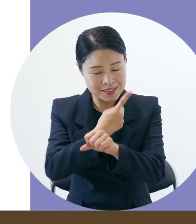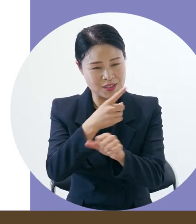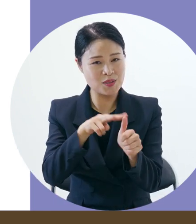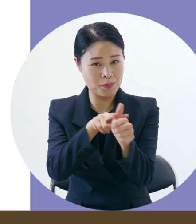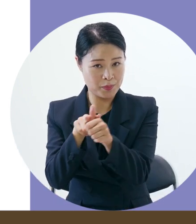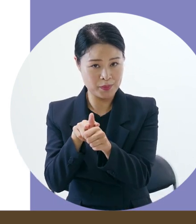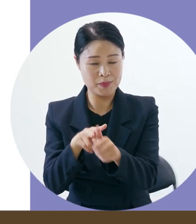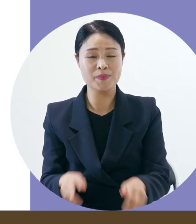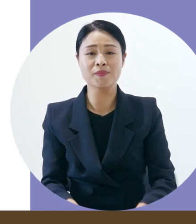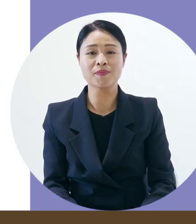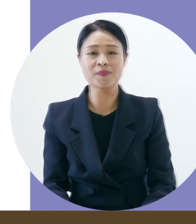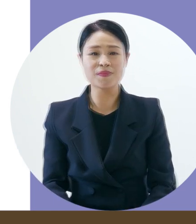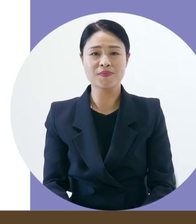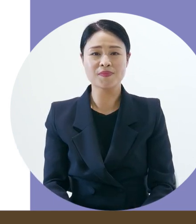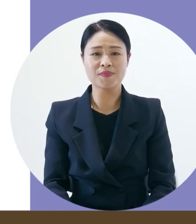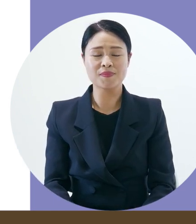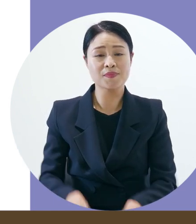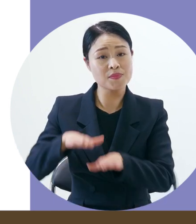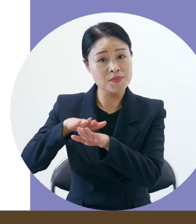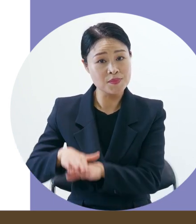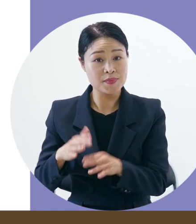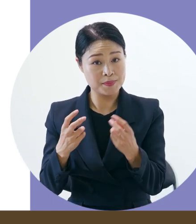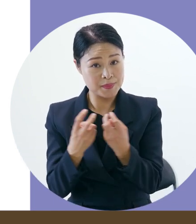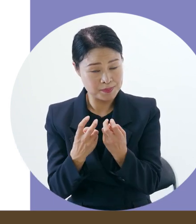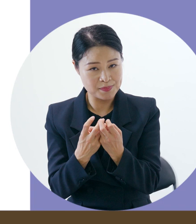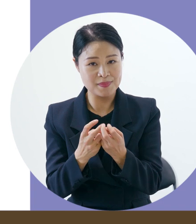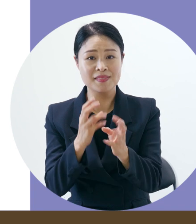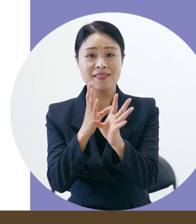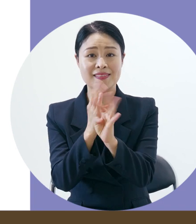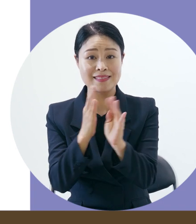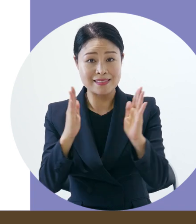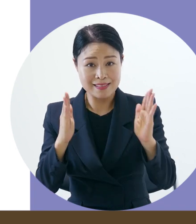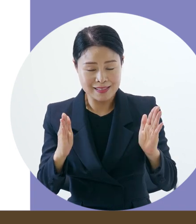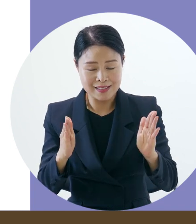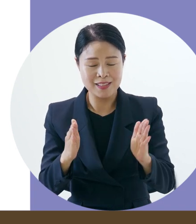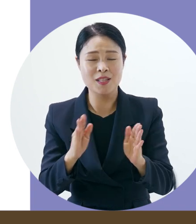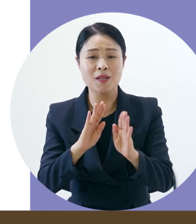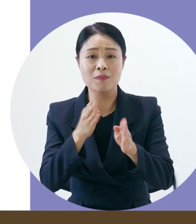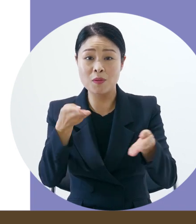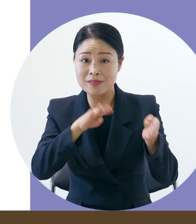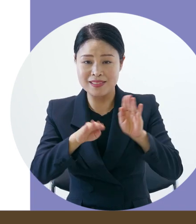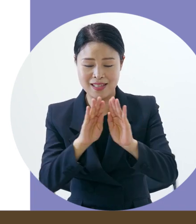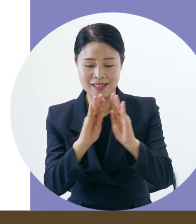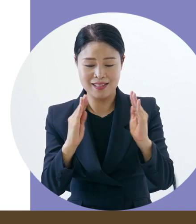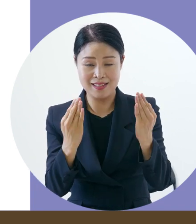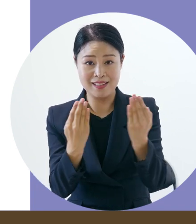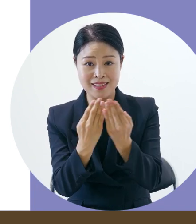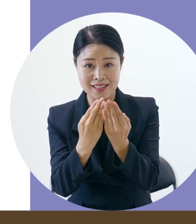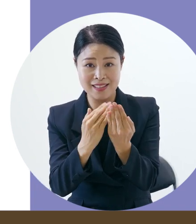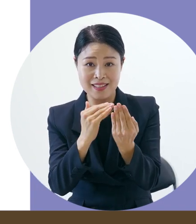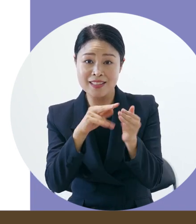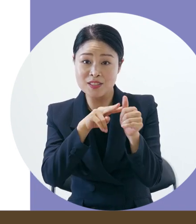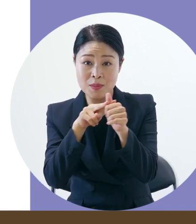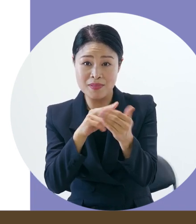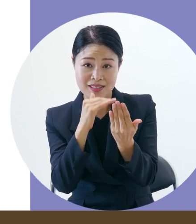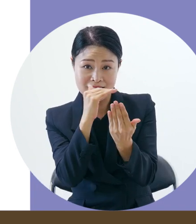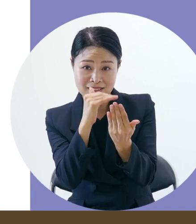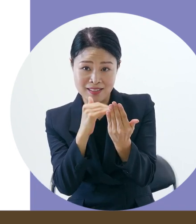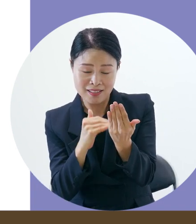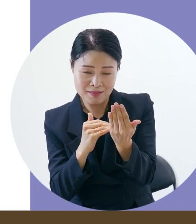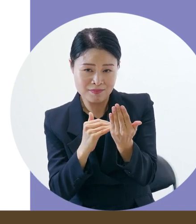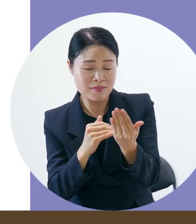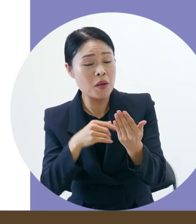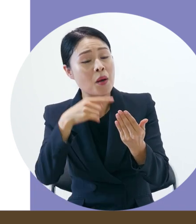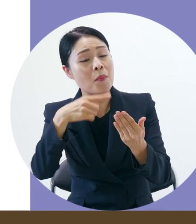번째, 기타 정보. 저장 방법, 사용 기한, 포장 정보 등에 대해 확인할 수